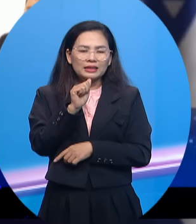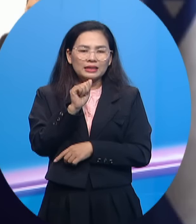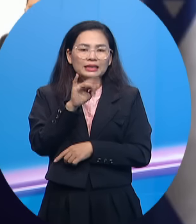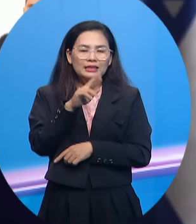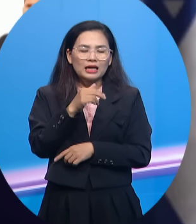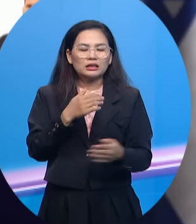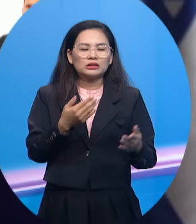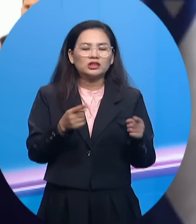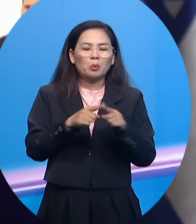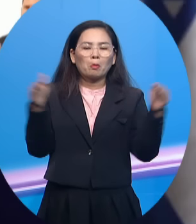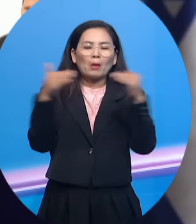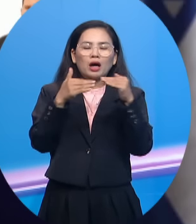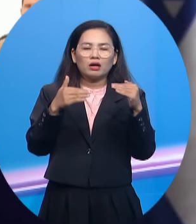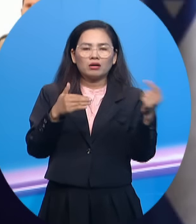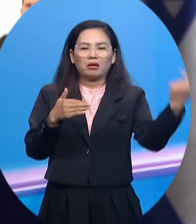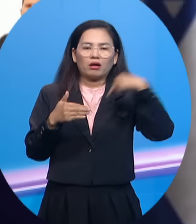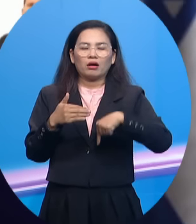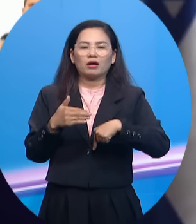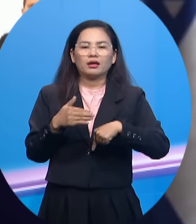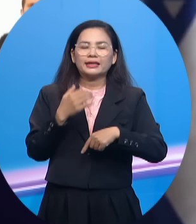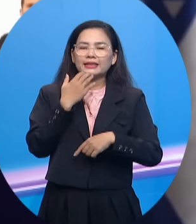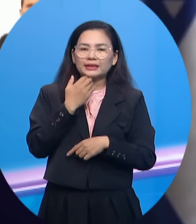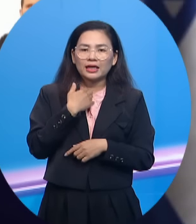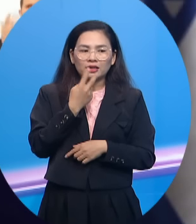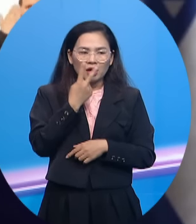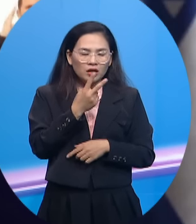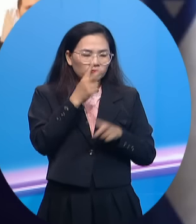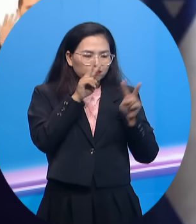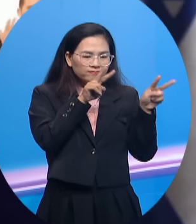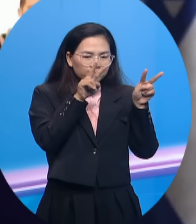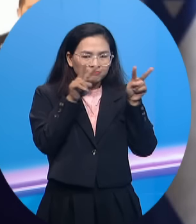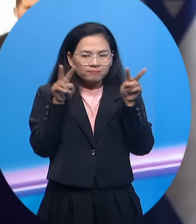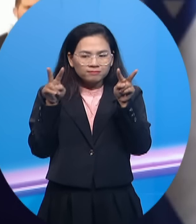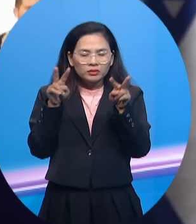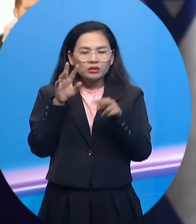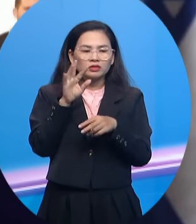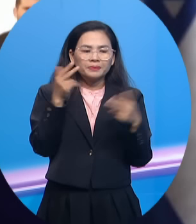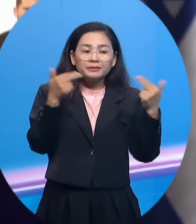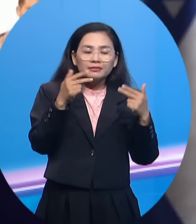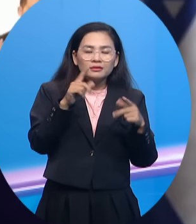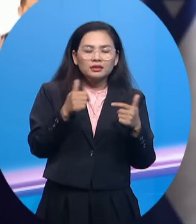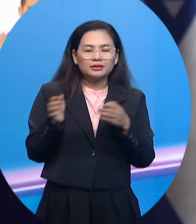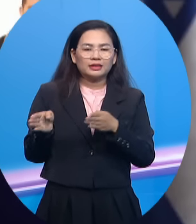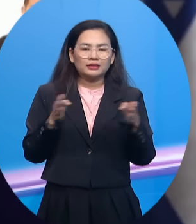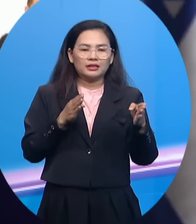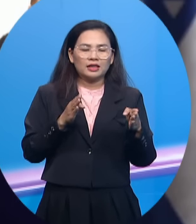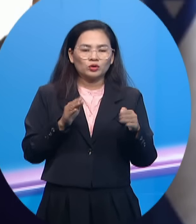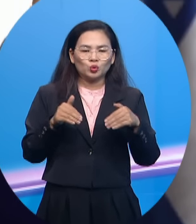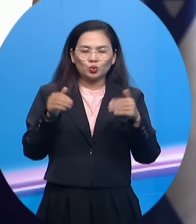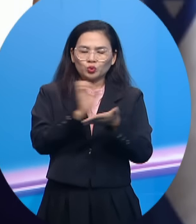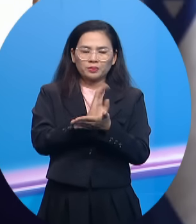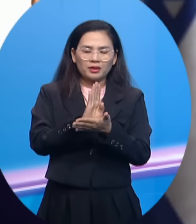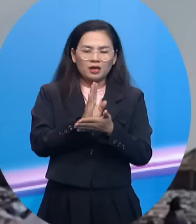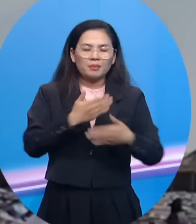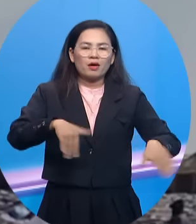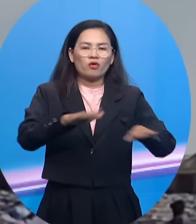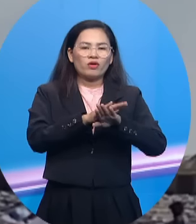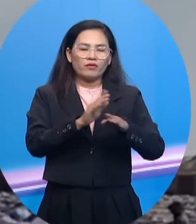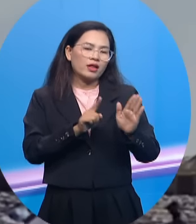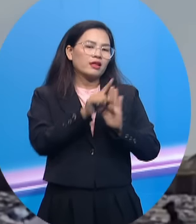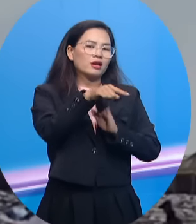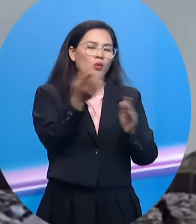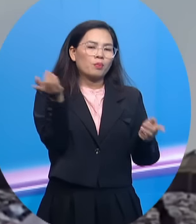nhằm vào Israel, Iran vẫn đang theo dõi sát những diễn biến ở Trung Đông, đồng thời sẵn sàng ở mức cao nhất trong phòng vệ và tấn